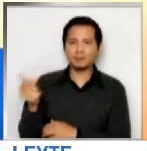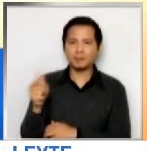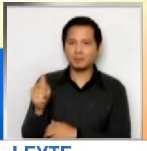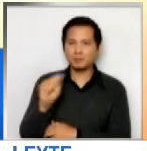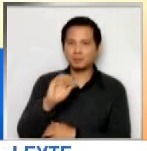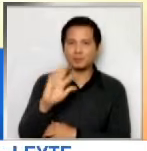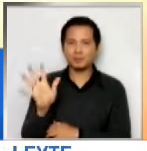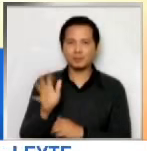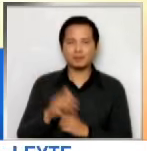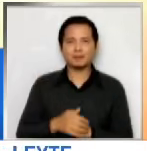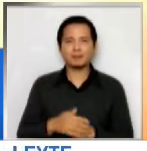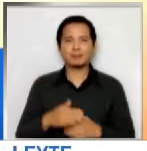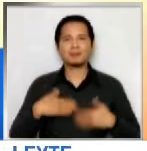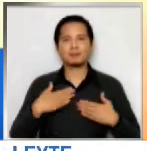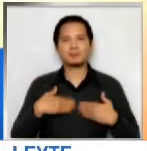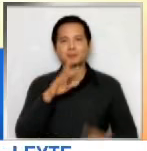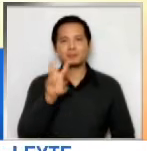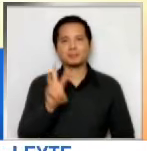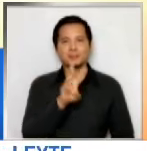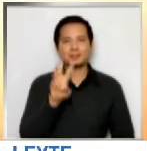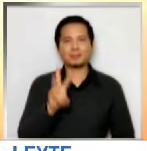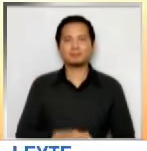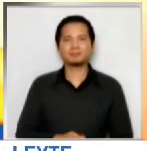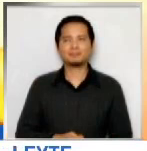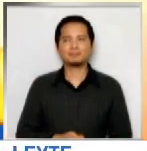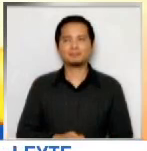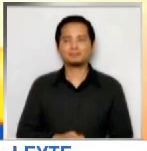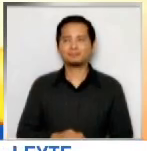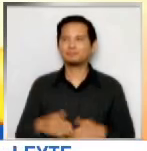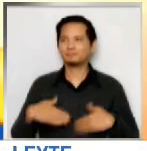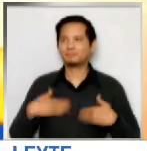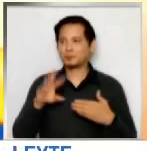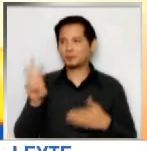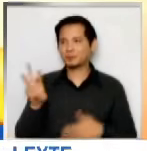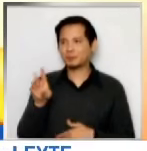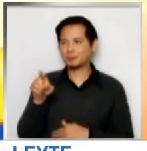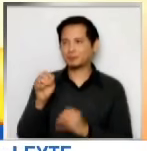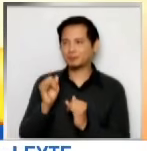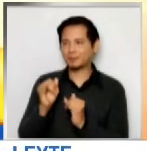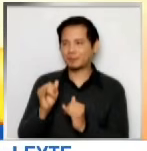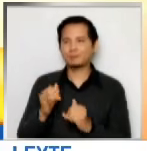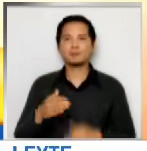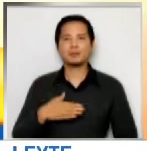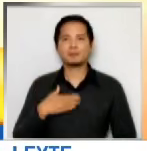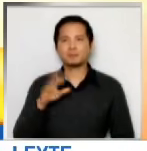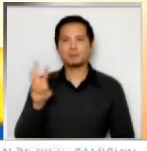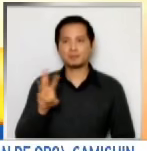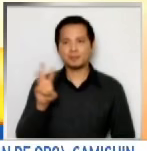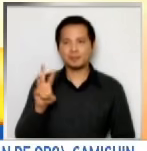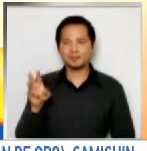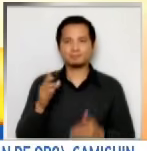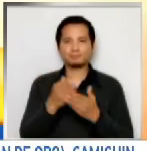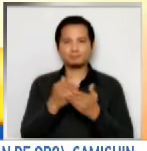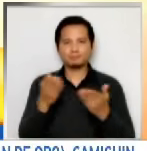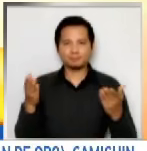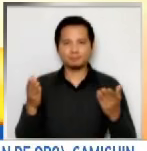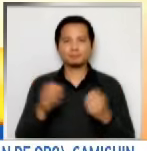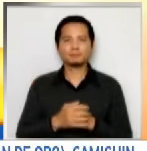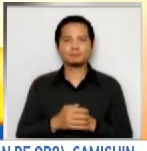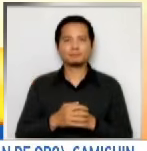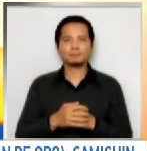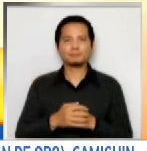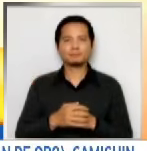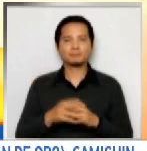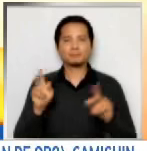Happy Wednesday. Happy Wednesday din sa'yo, Maris. Mm-hmm. Happy Wednesday din po sa ating mga kababayan, sa